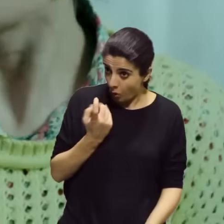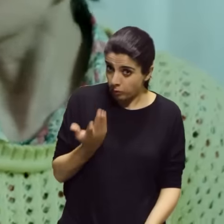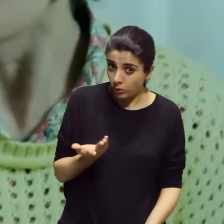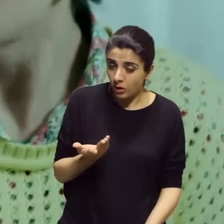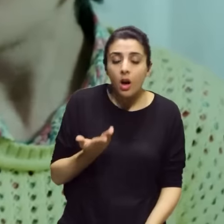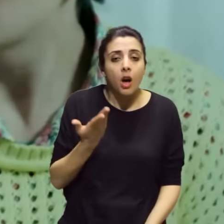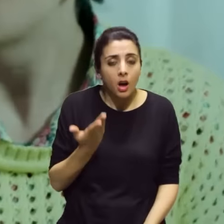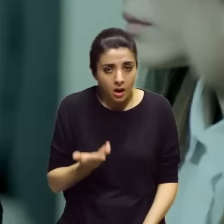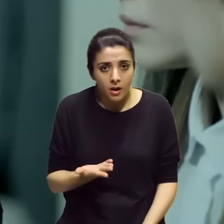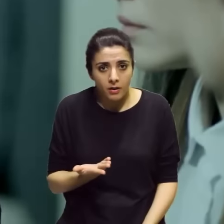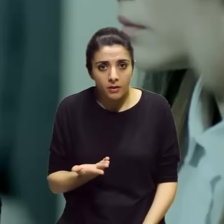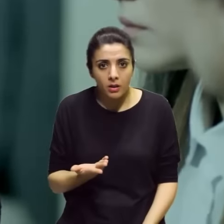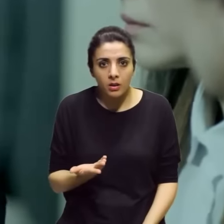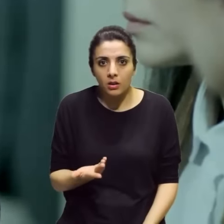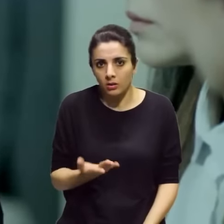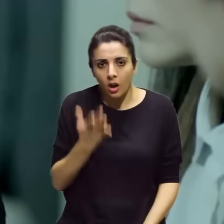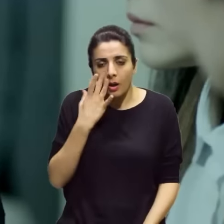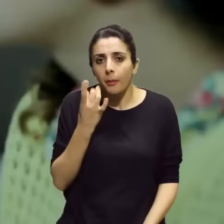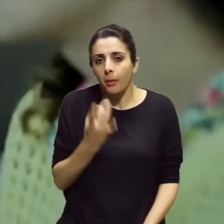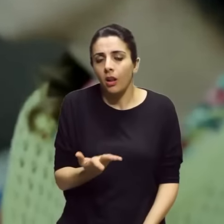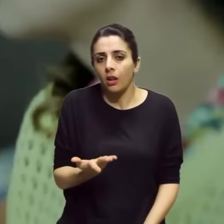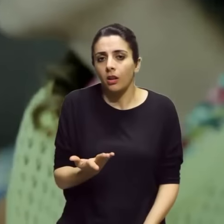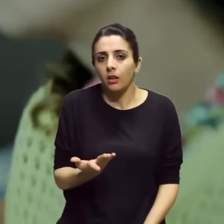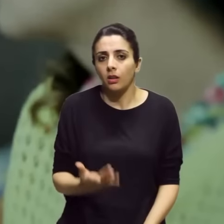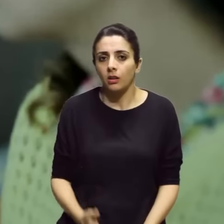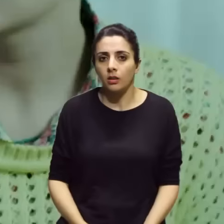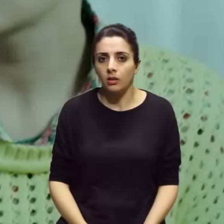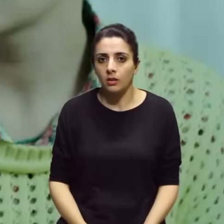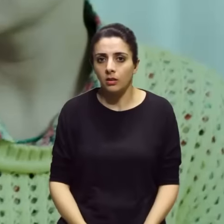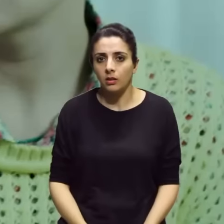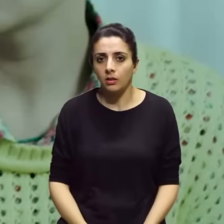hala? Hı? Gayet açık.